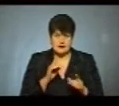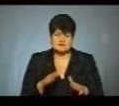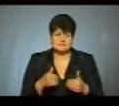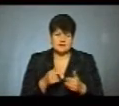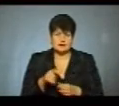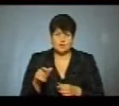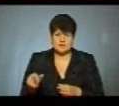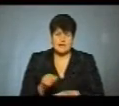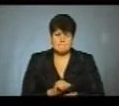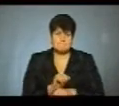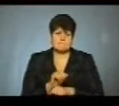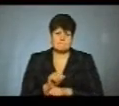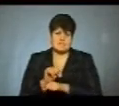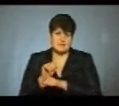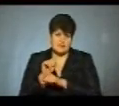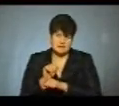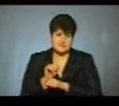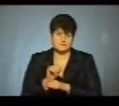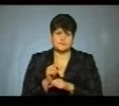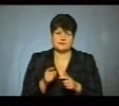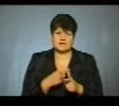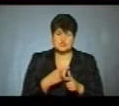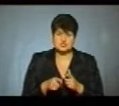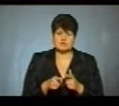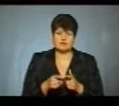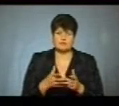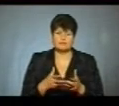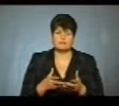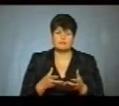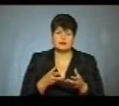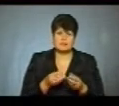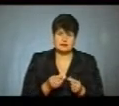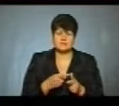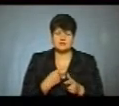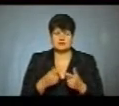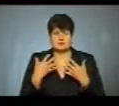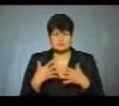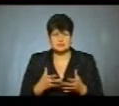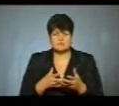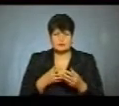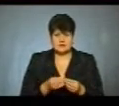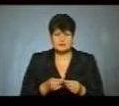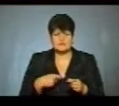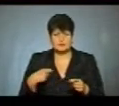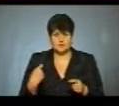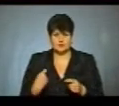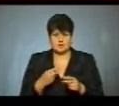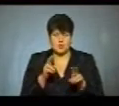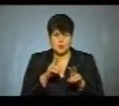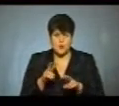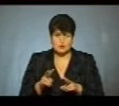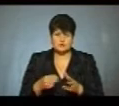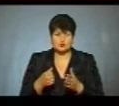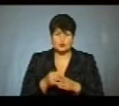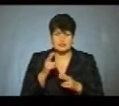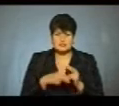людей, пікети під Верховною Радою? Чи вже вплинуло на те, що відтермінували цей розгляд? І, в принципі, що до